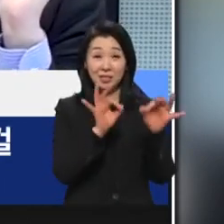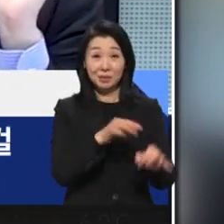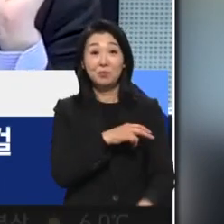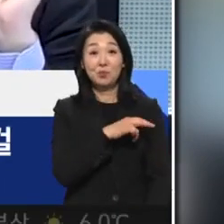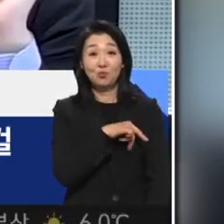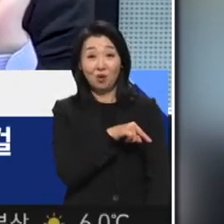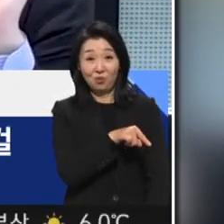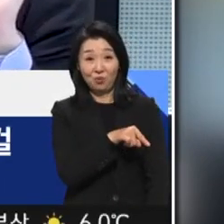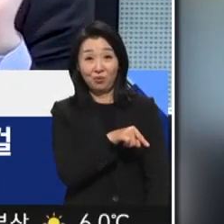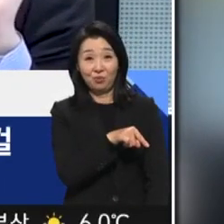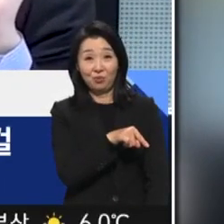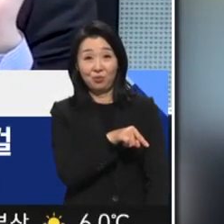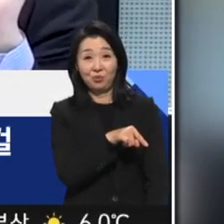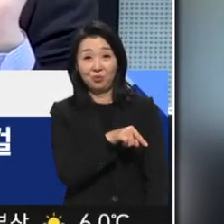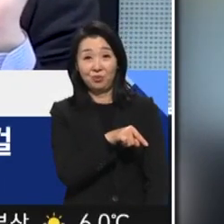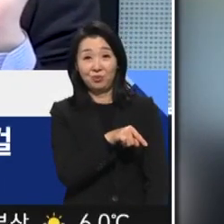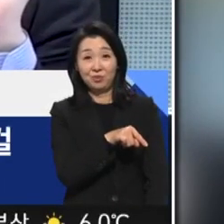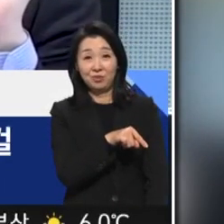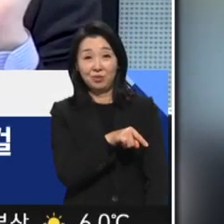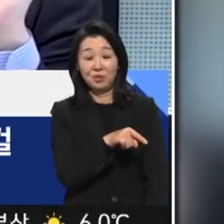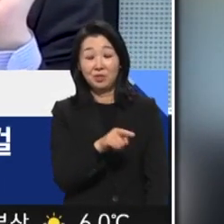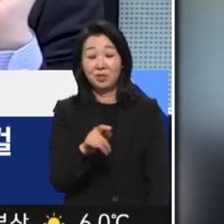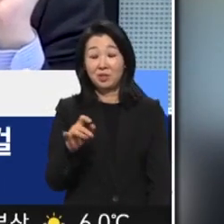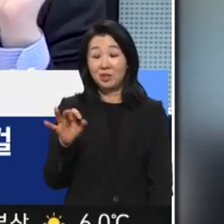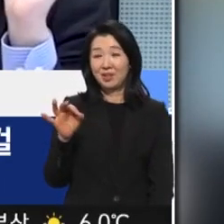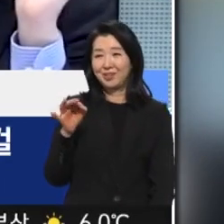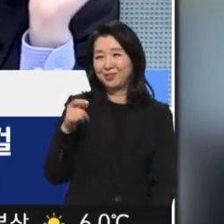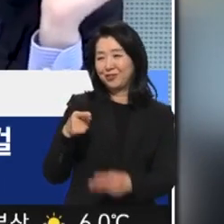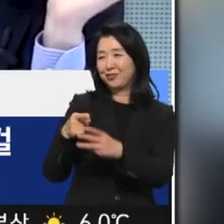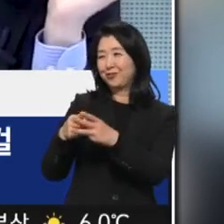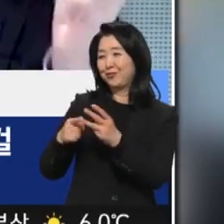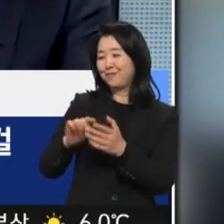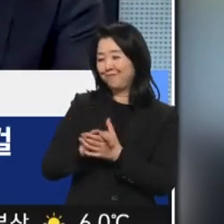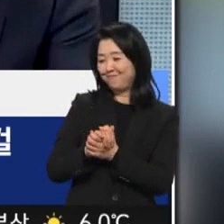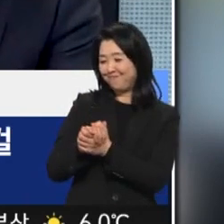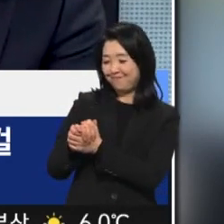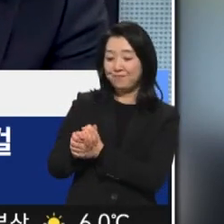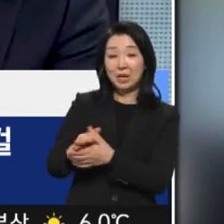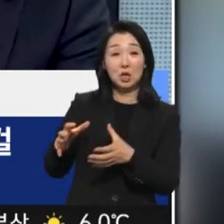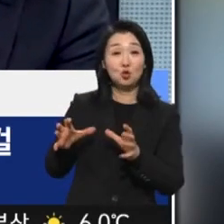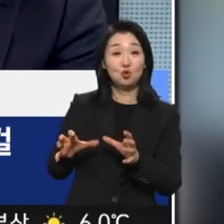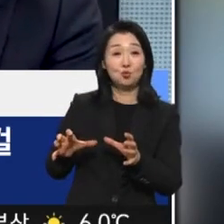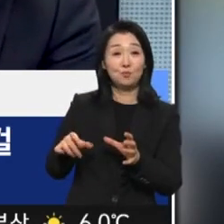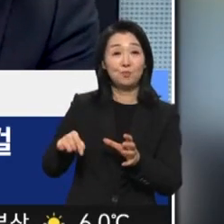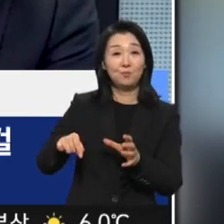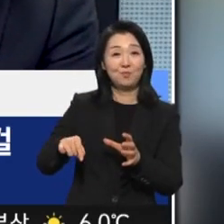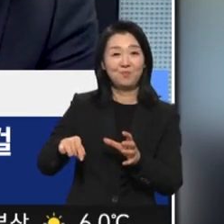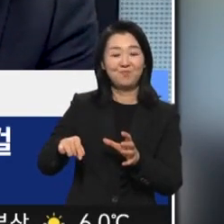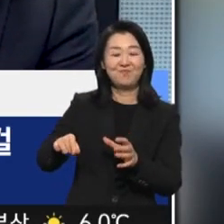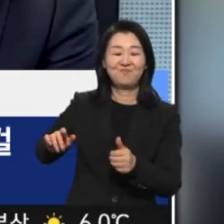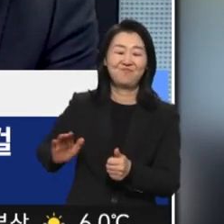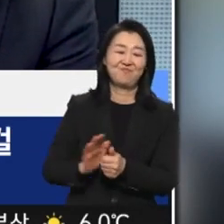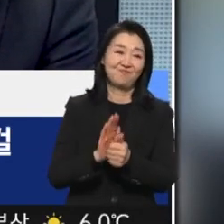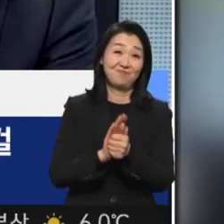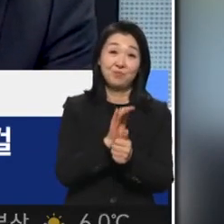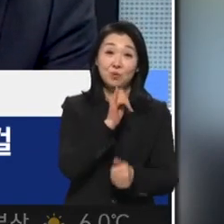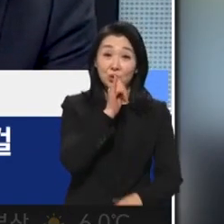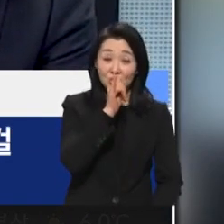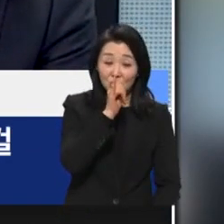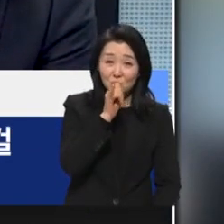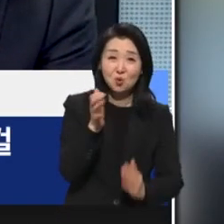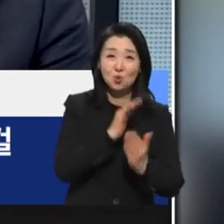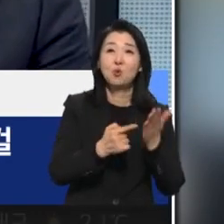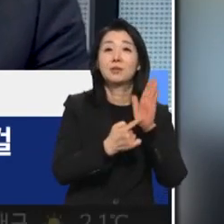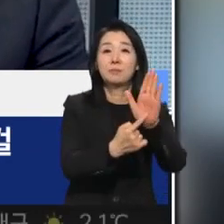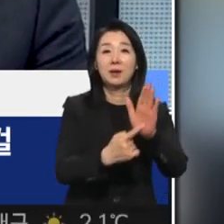이제 그 이른바 친윤 의원 그룹의 그 지지를 받는다는 것을